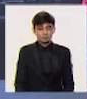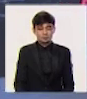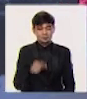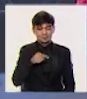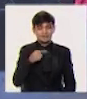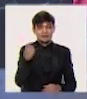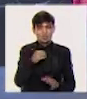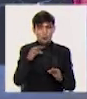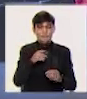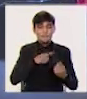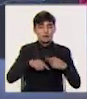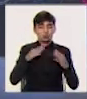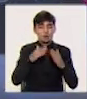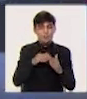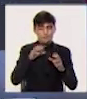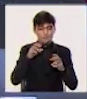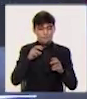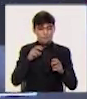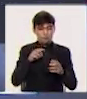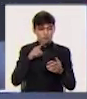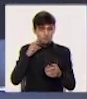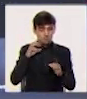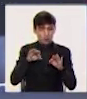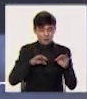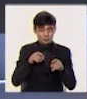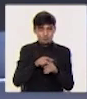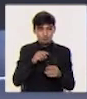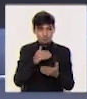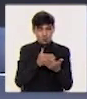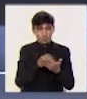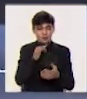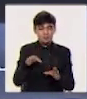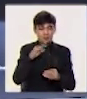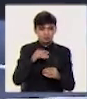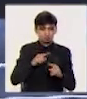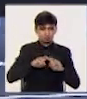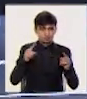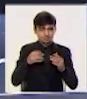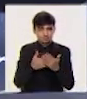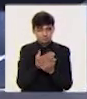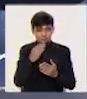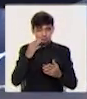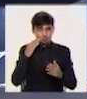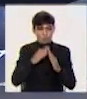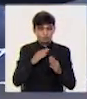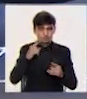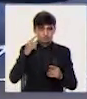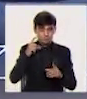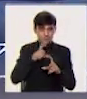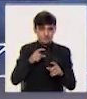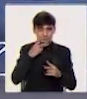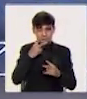Осы аптадағы «Біз үйдеміз» бағдарламасының кейіпкері ерекше. Ескі пәтерлерді адам танымасты өзгертіп жіберетін бағдарлама ұжымы бұл